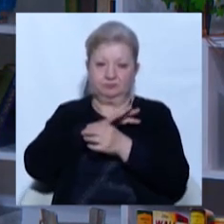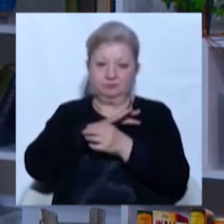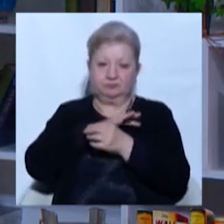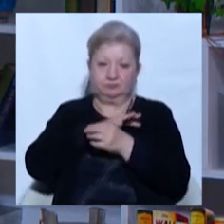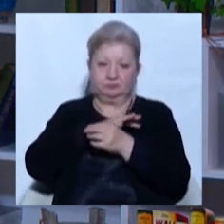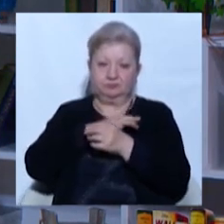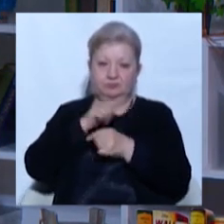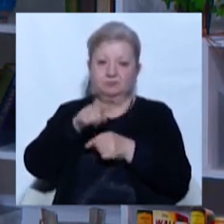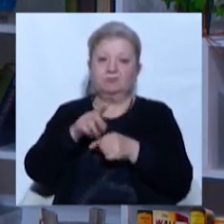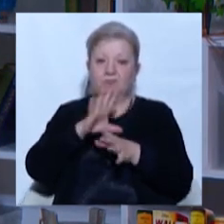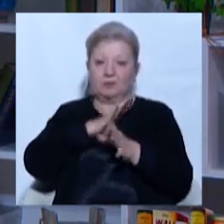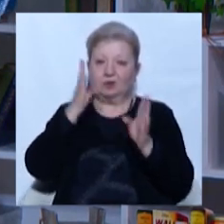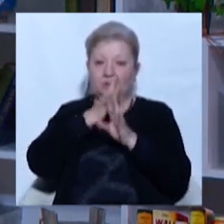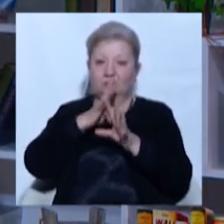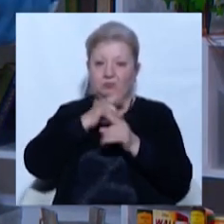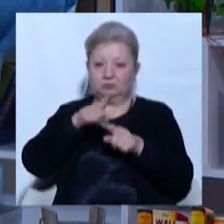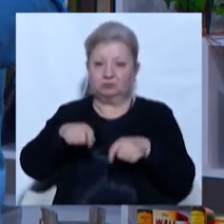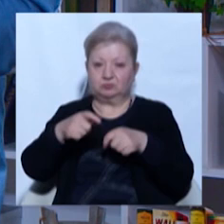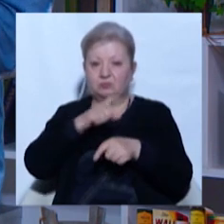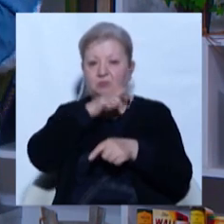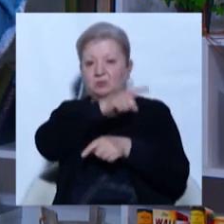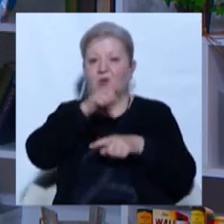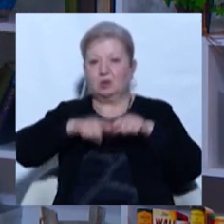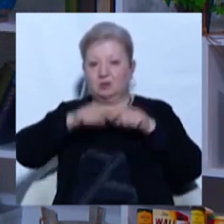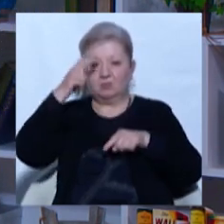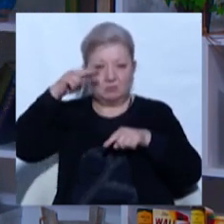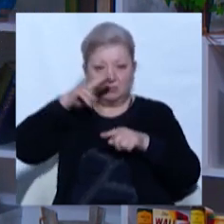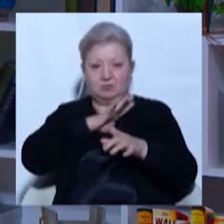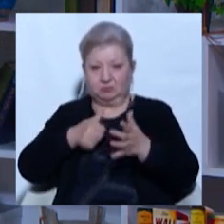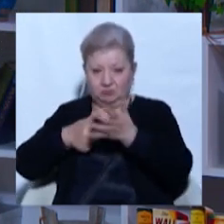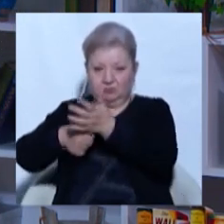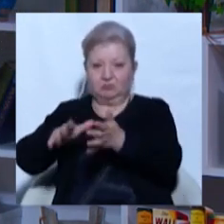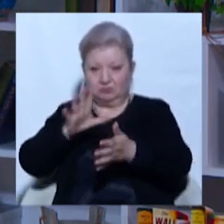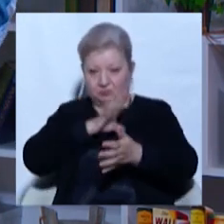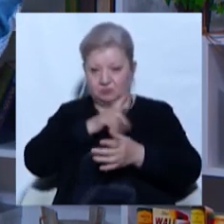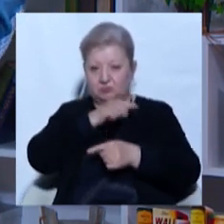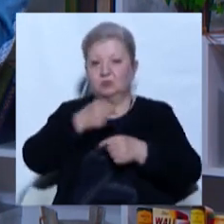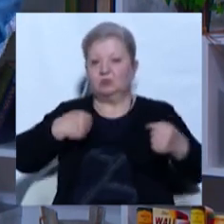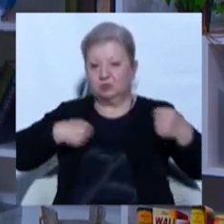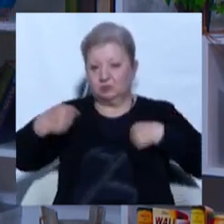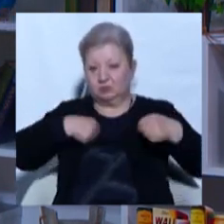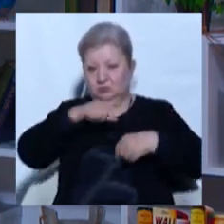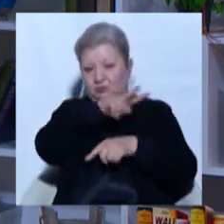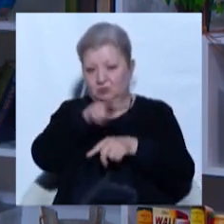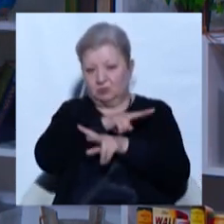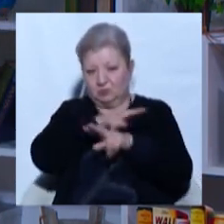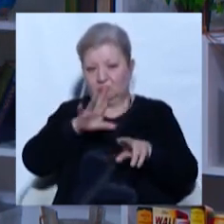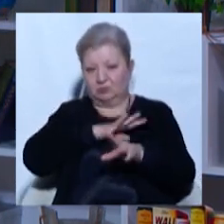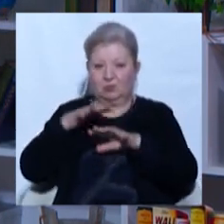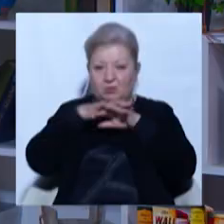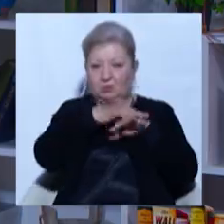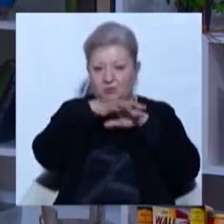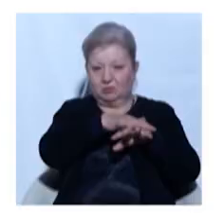მისცა. ბუნებრივია, რანის ერისთავი მას დაეხმარა, ვინაიდან ისიც, როგორც გითხარით, შეწუხებული იყო ამდენი თავდასხმით